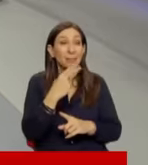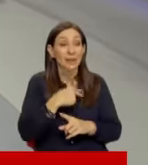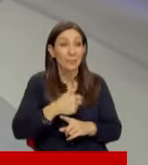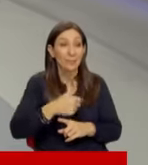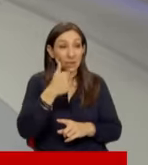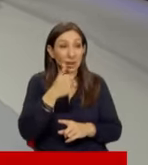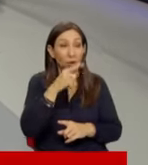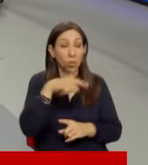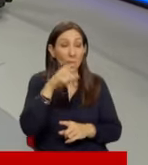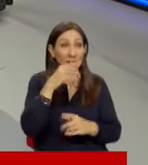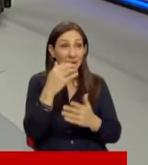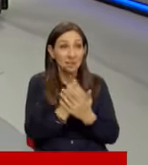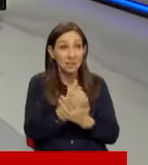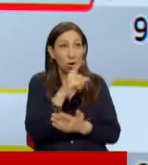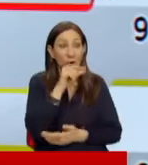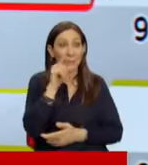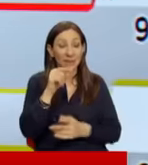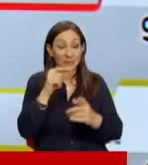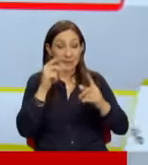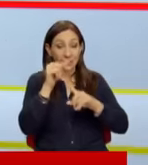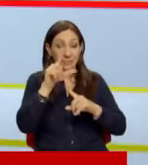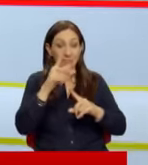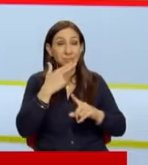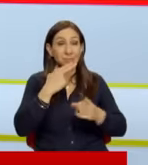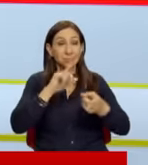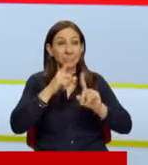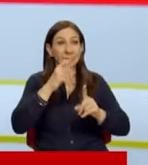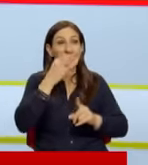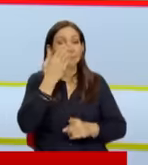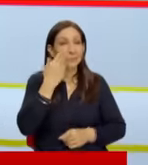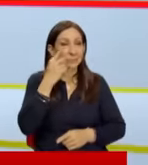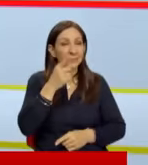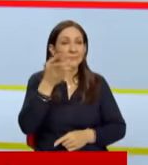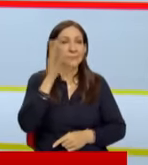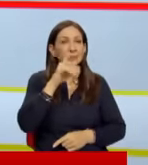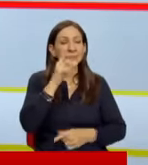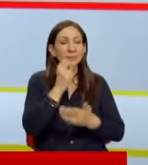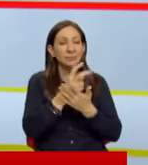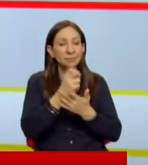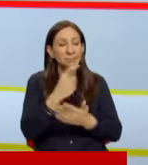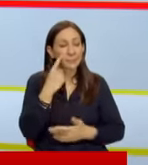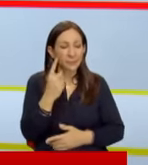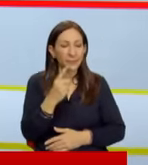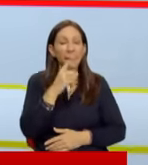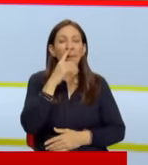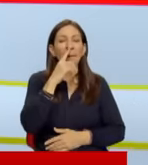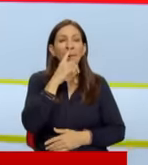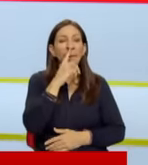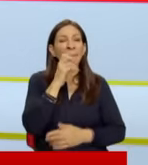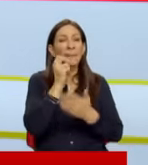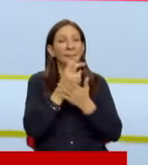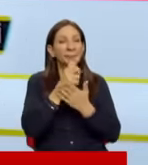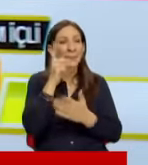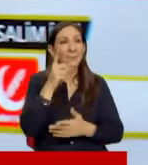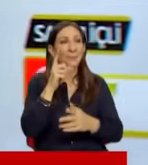başkanı onlar kazandı. 11 şehri kadınlar yönetecek. Haberimizi izleyelim. Sonra bir Adıyaman'a dönelim ve